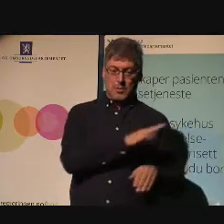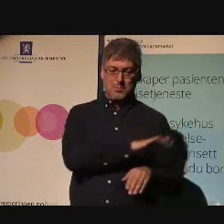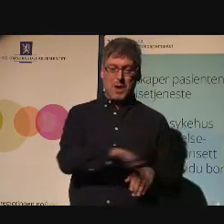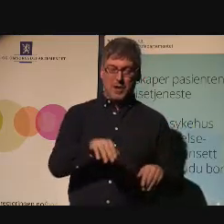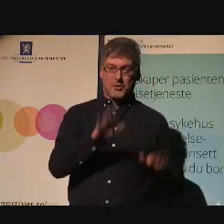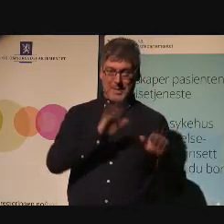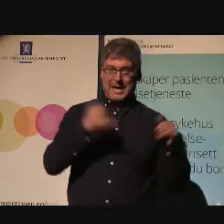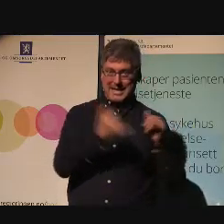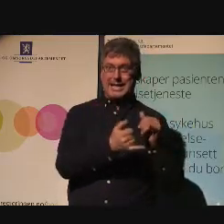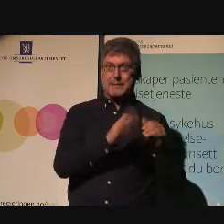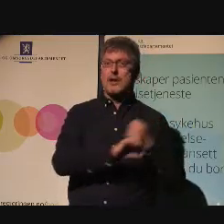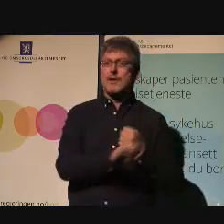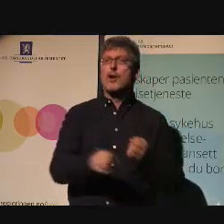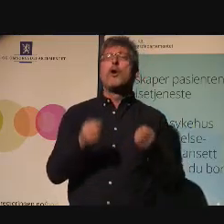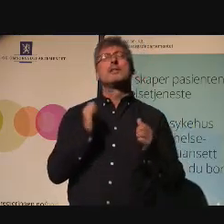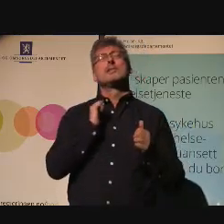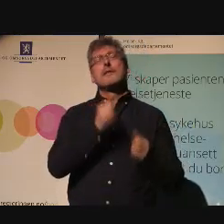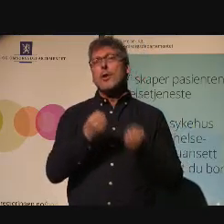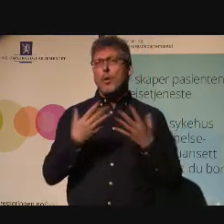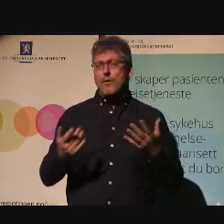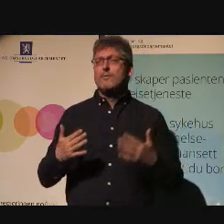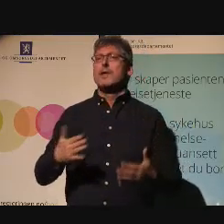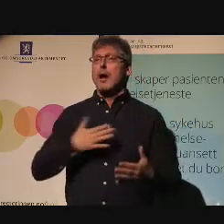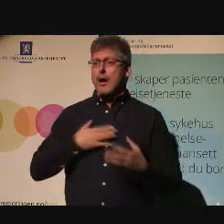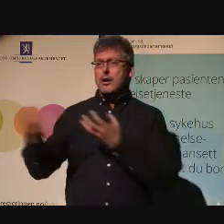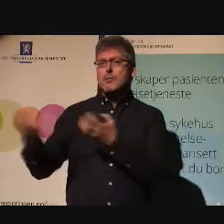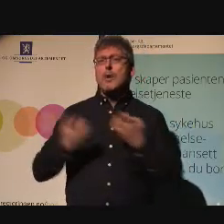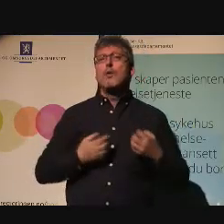har selvfølgelig ofte behov for psykisk helsehjelp.